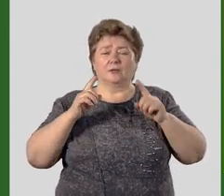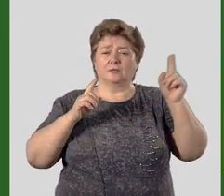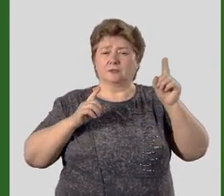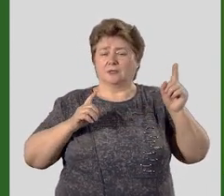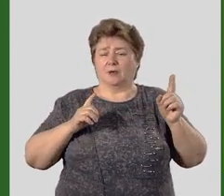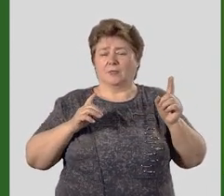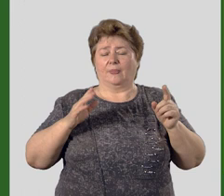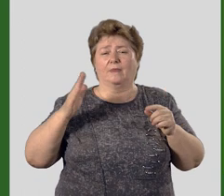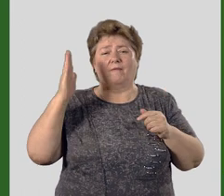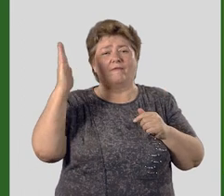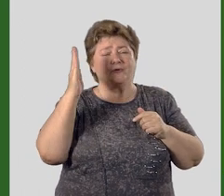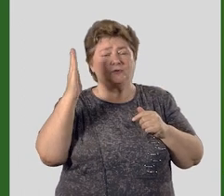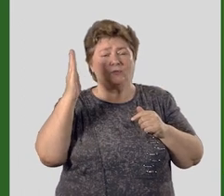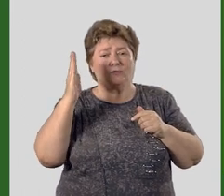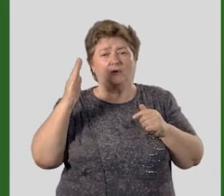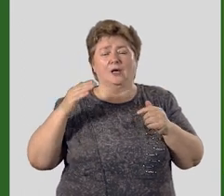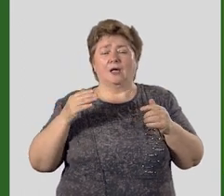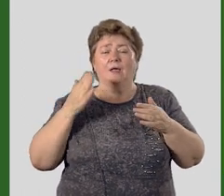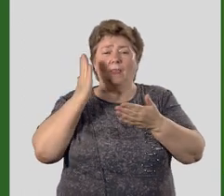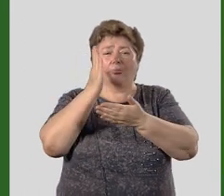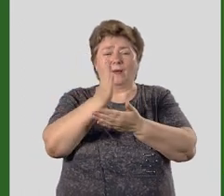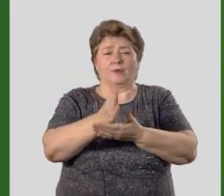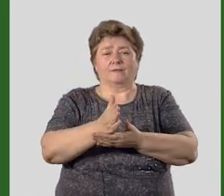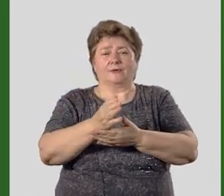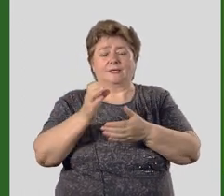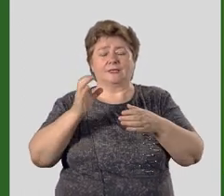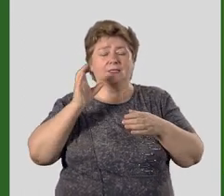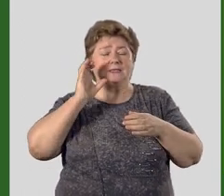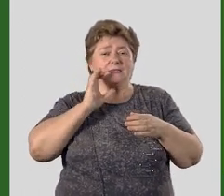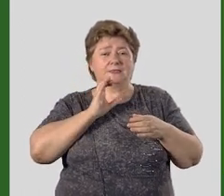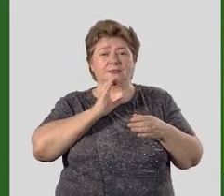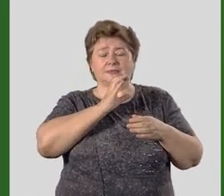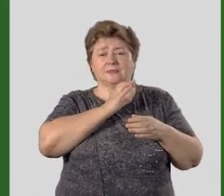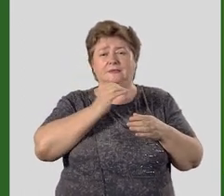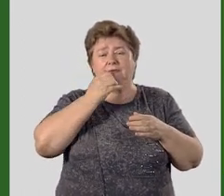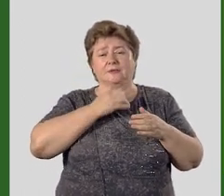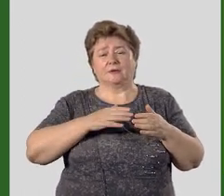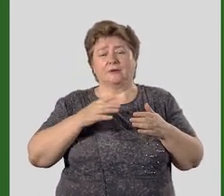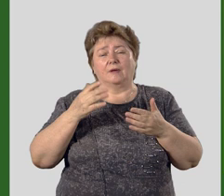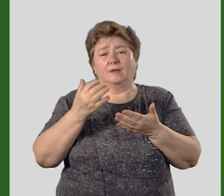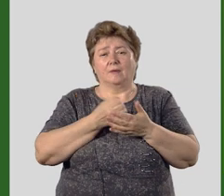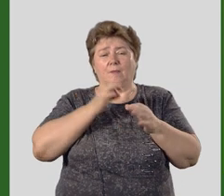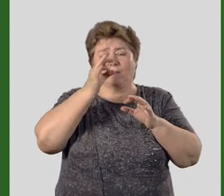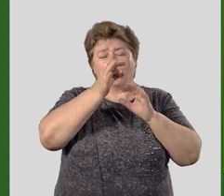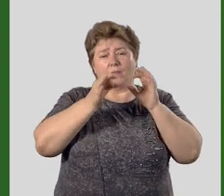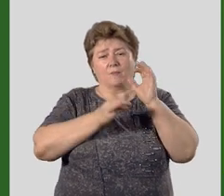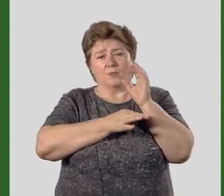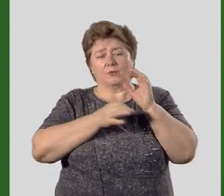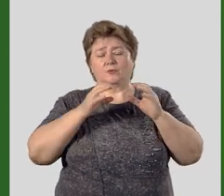запад, восток. Направление север-юг определяется полюсами Земли.